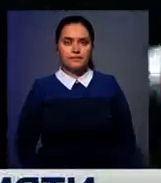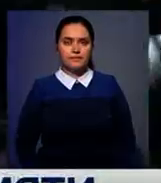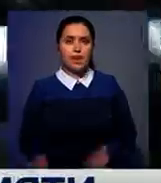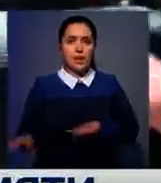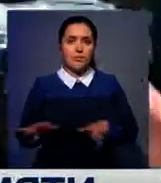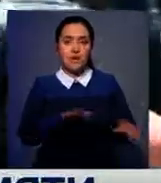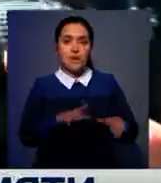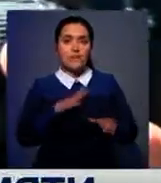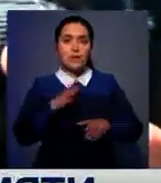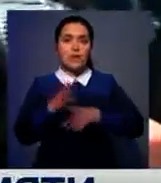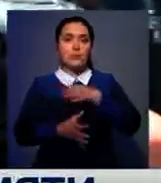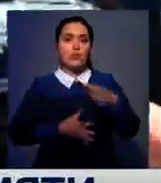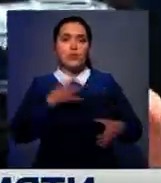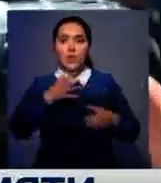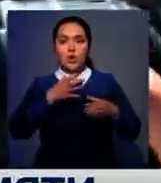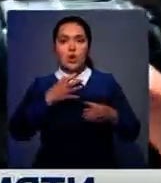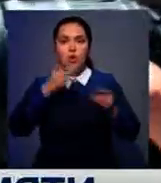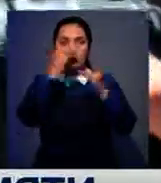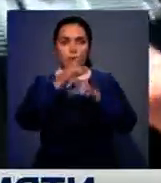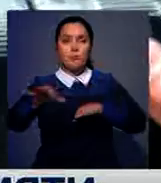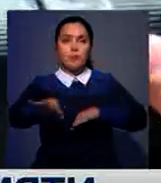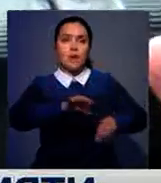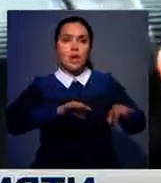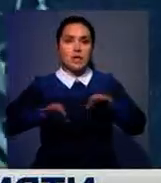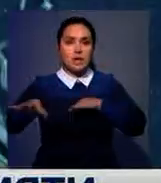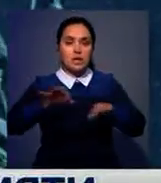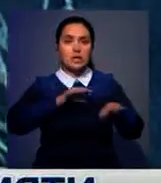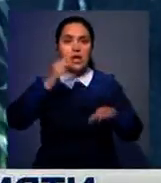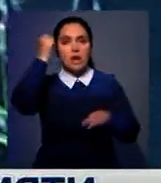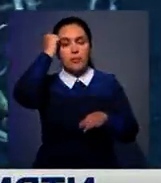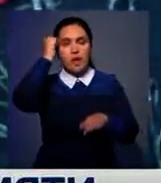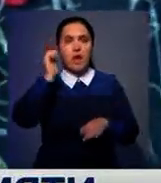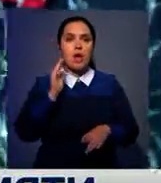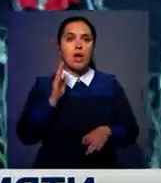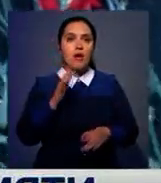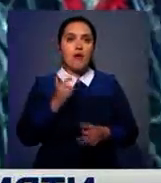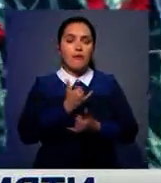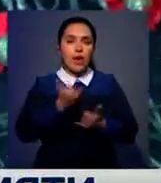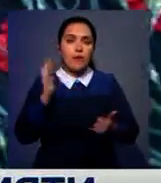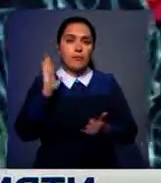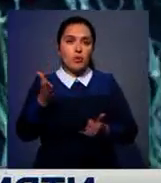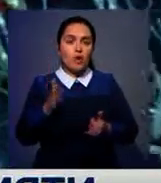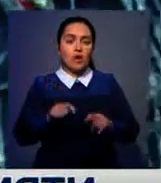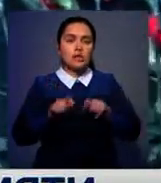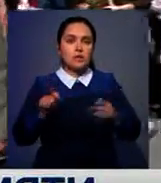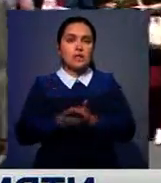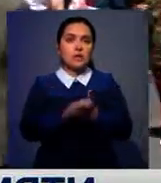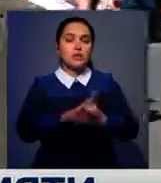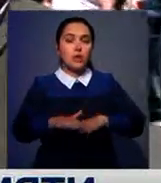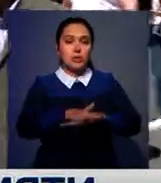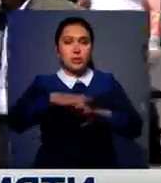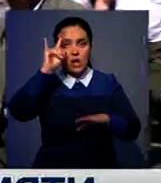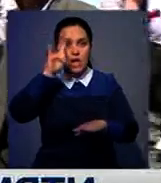Мероприятие прошло в рамках международного культурологического проекта «Память во имя будущего», организованного Ассамблеей народа Казахстана. Если